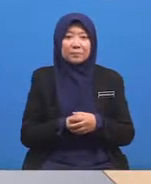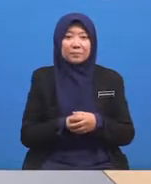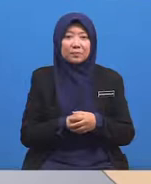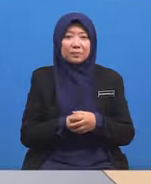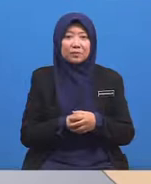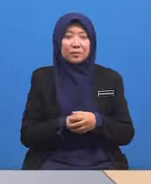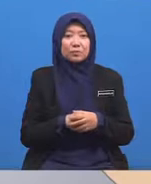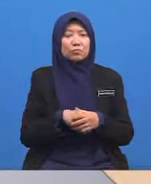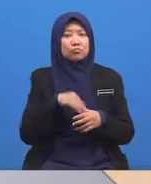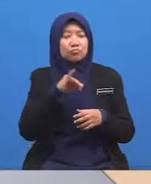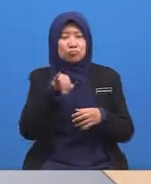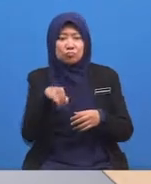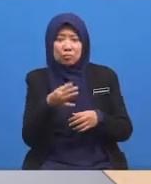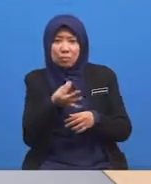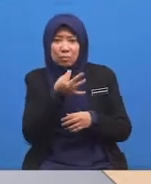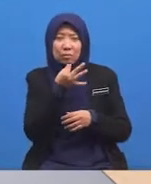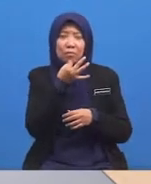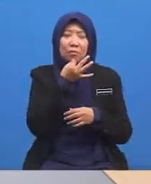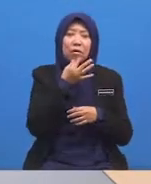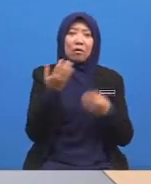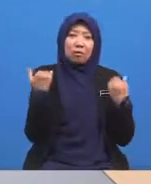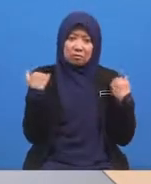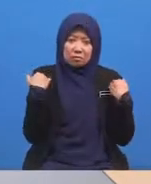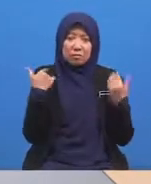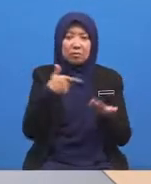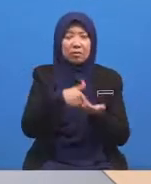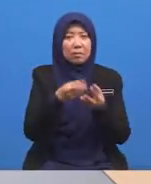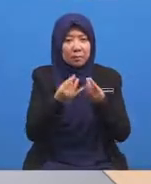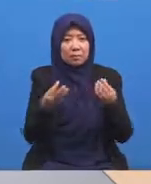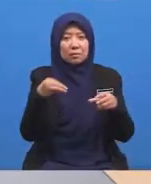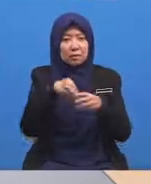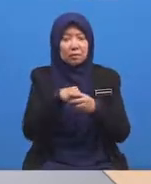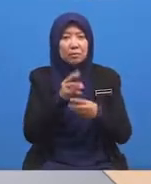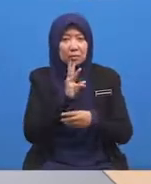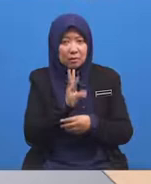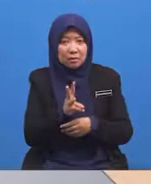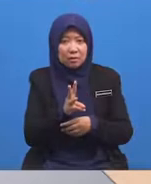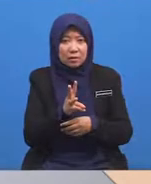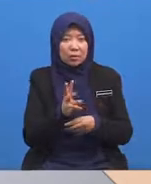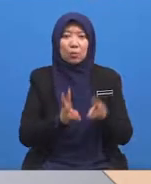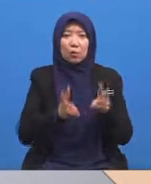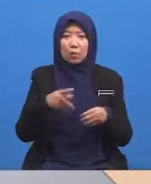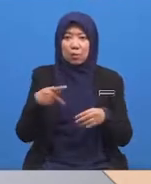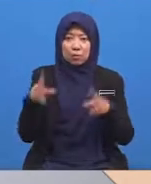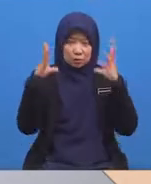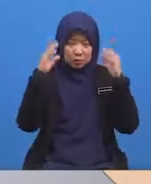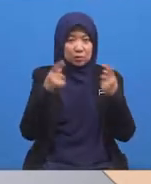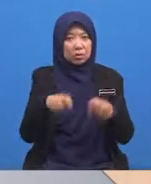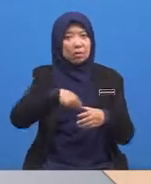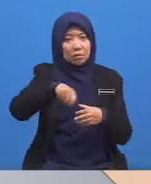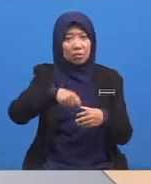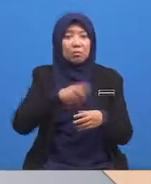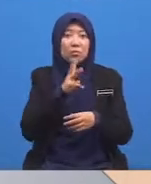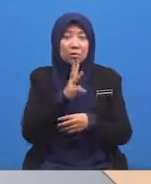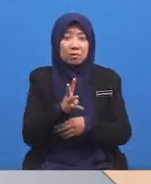Wah, ini juga misteri. Masih terdapat pasir di dalam air. Walaupun cikgu telah mengacau air